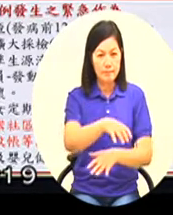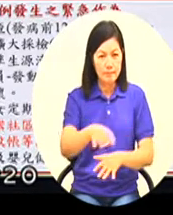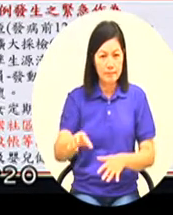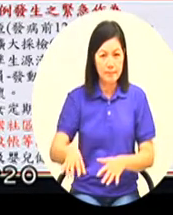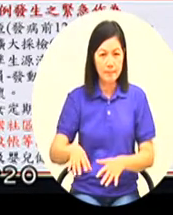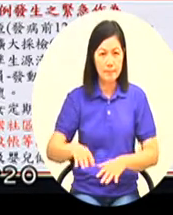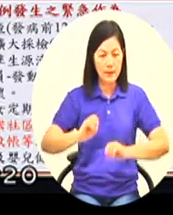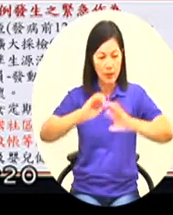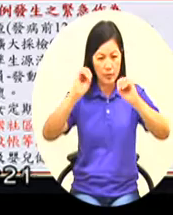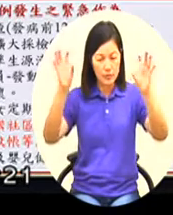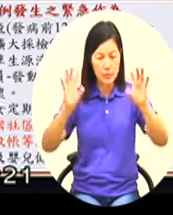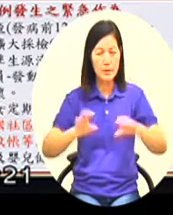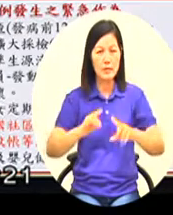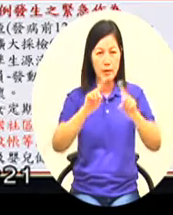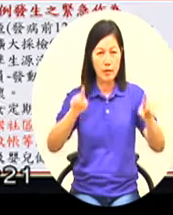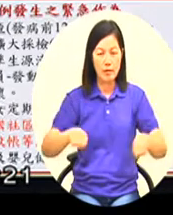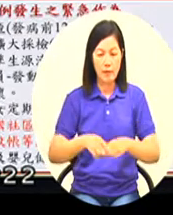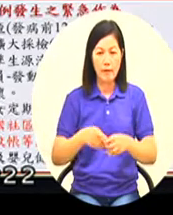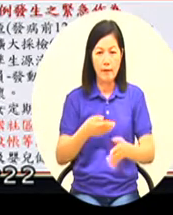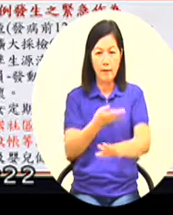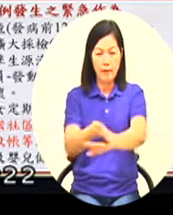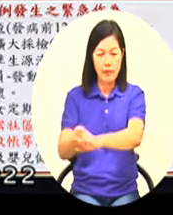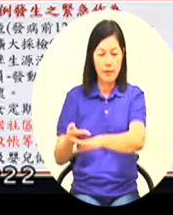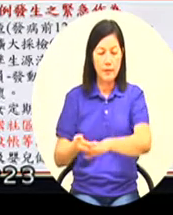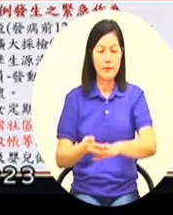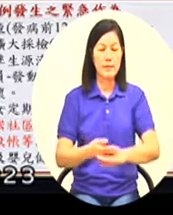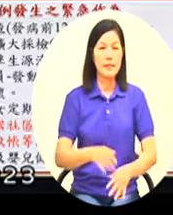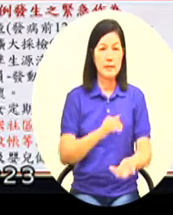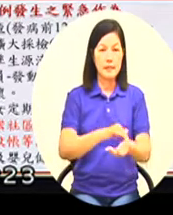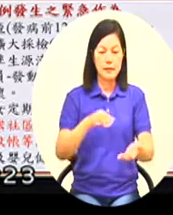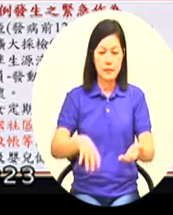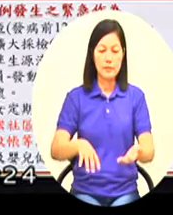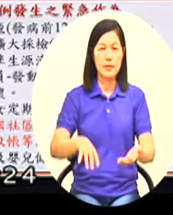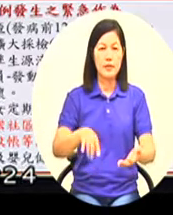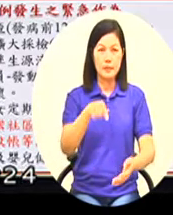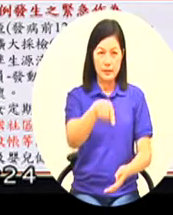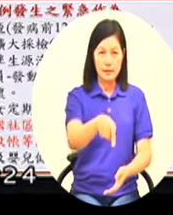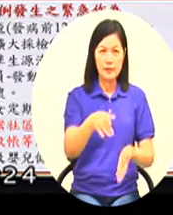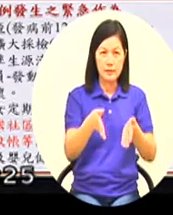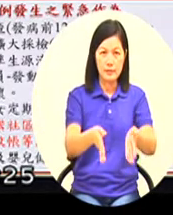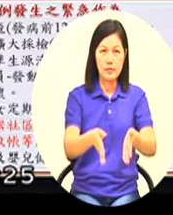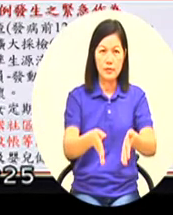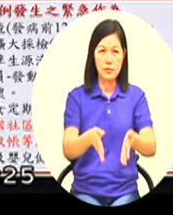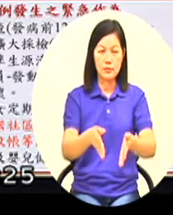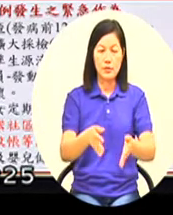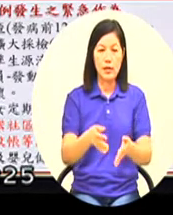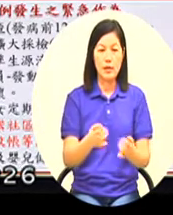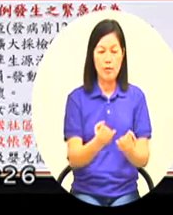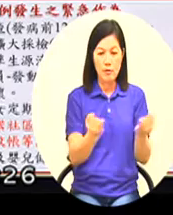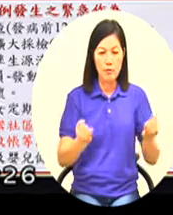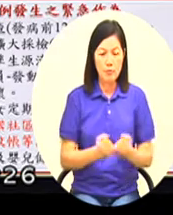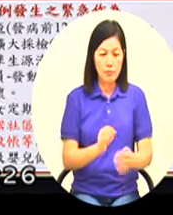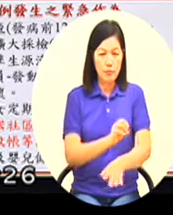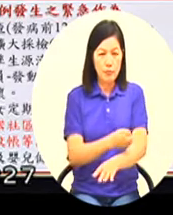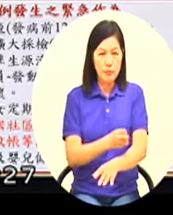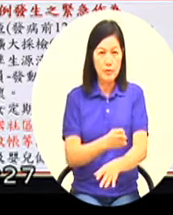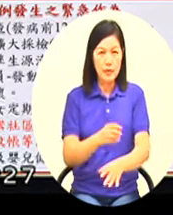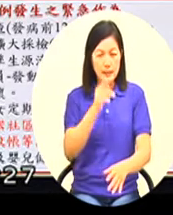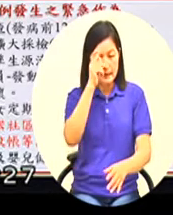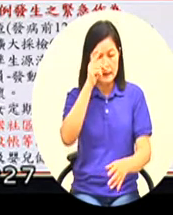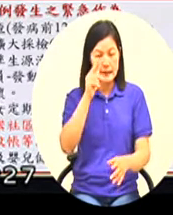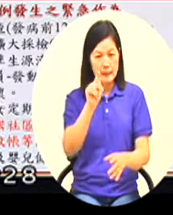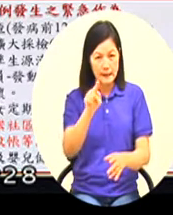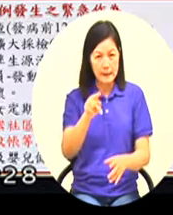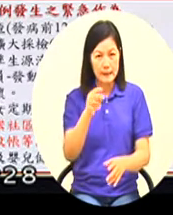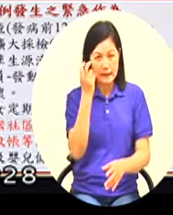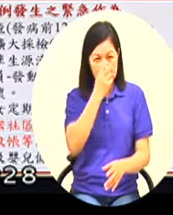我们的相关的宣导，那也在医院的部分透过我们的妇产科等等有进行产检的一些地方，或是